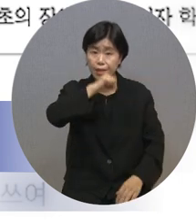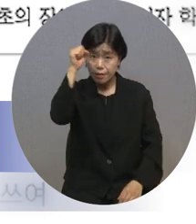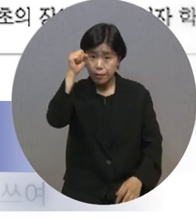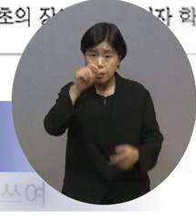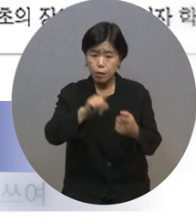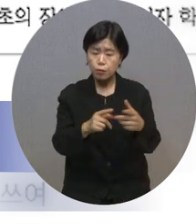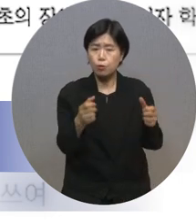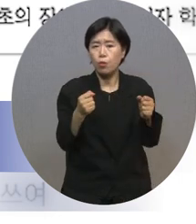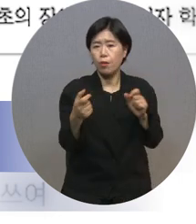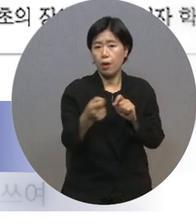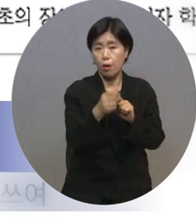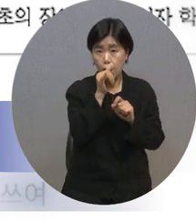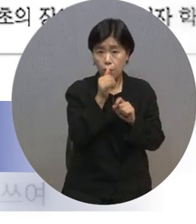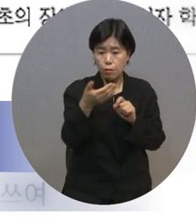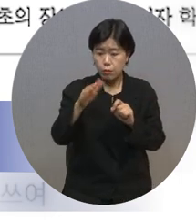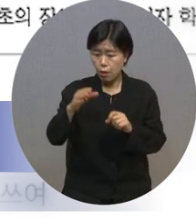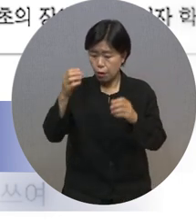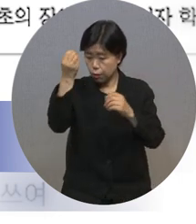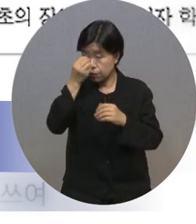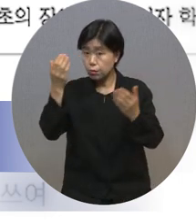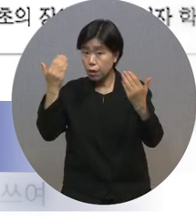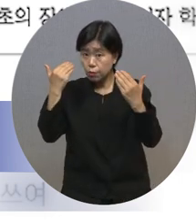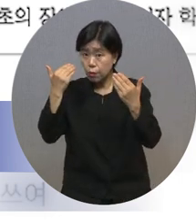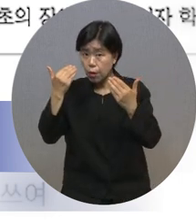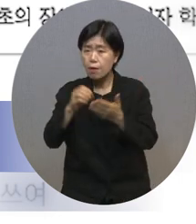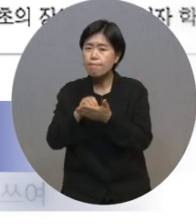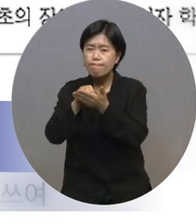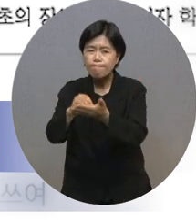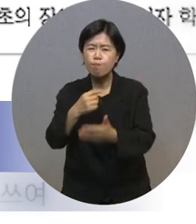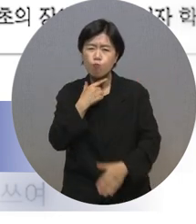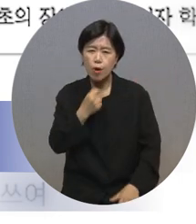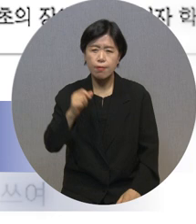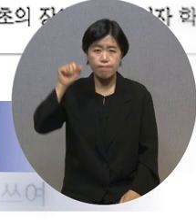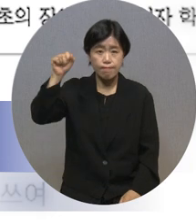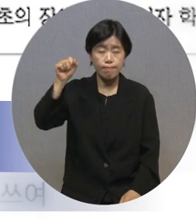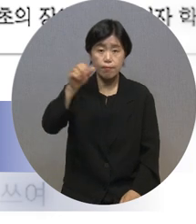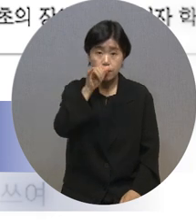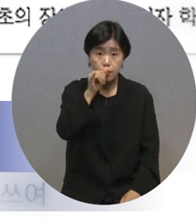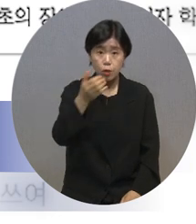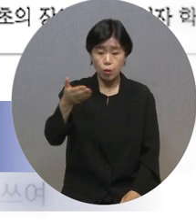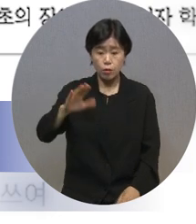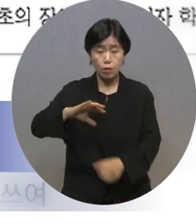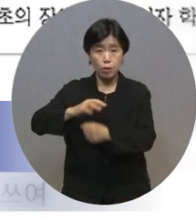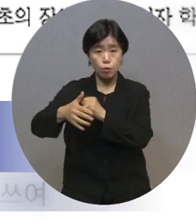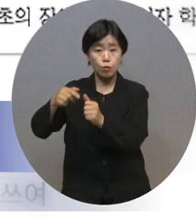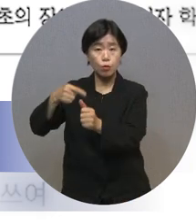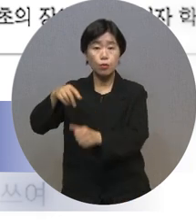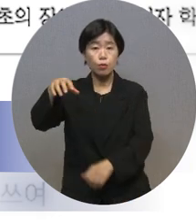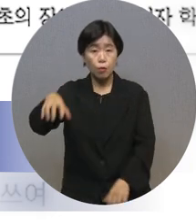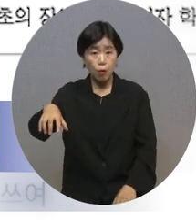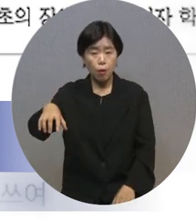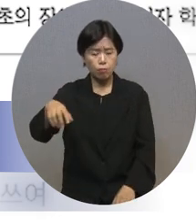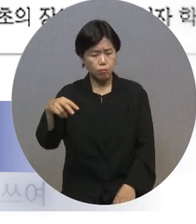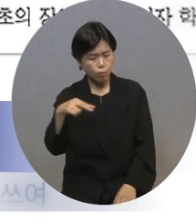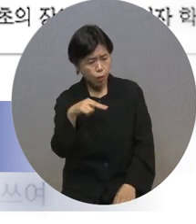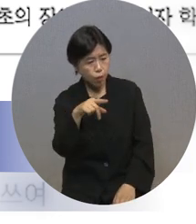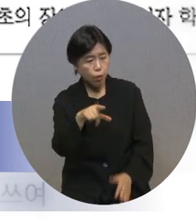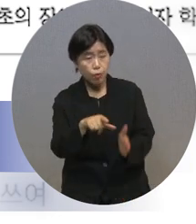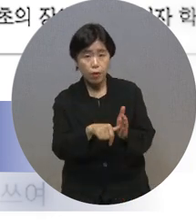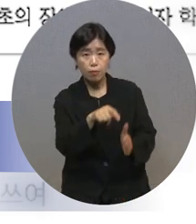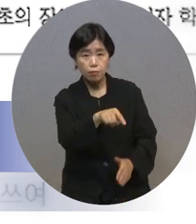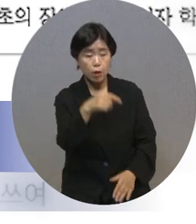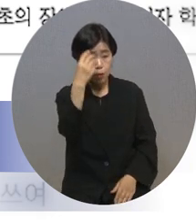졸업을 앞두고 고등학교 진학을 요구하고 있는데요 그러나 대구시 교육청은 이들의 고등학교